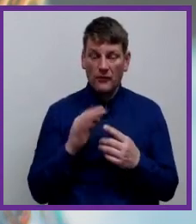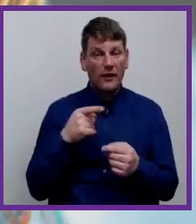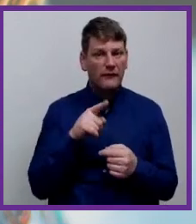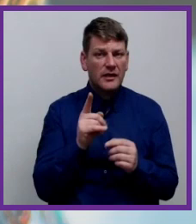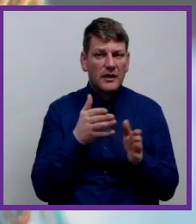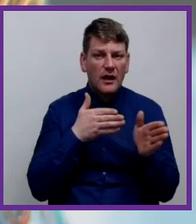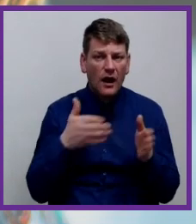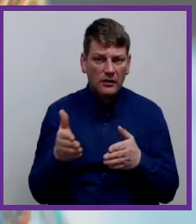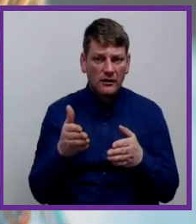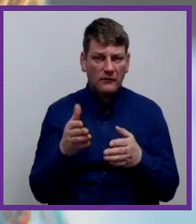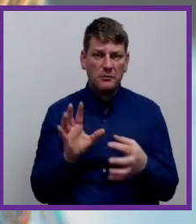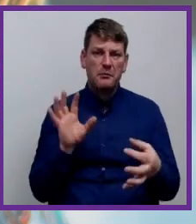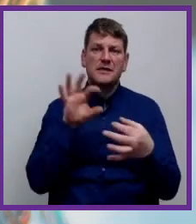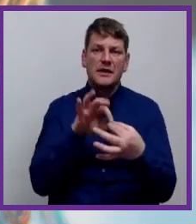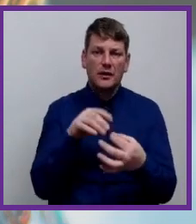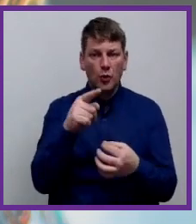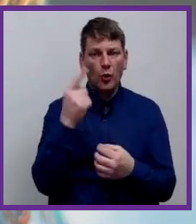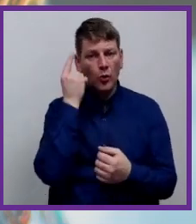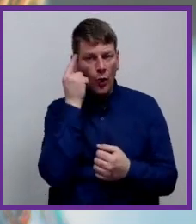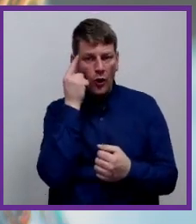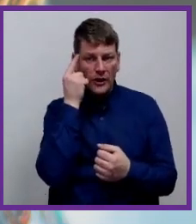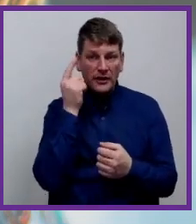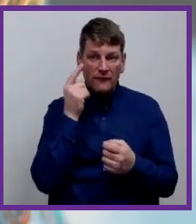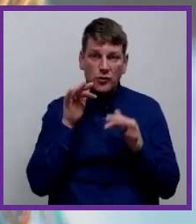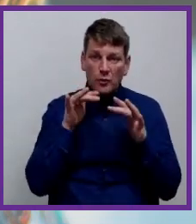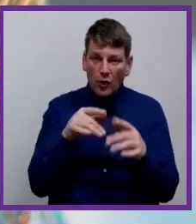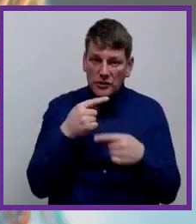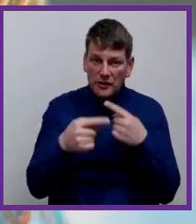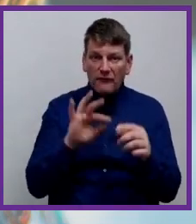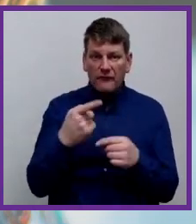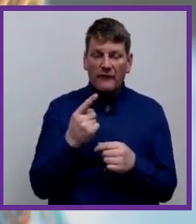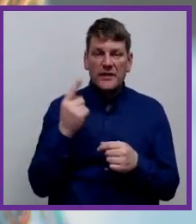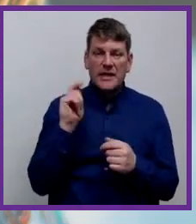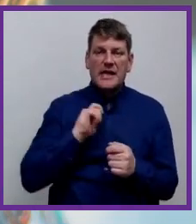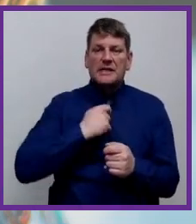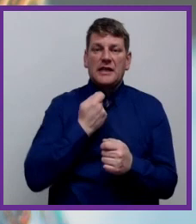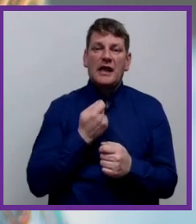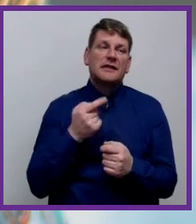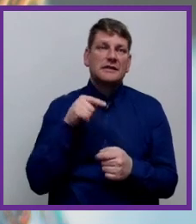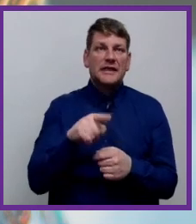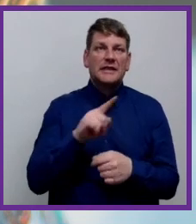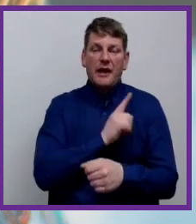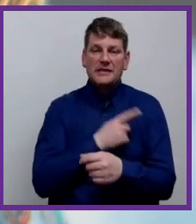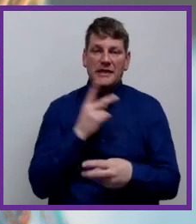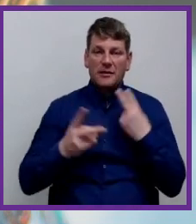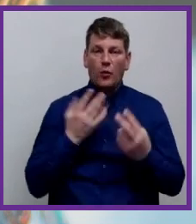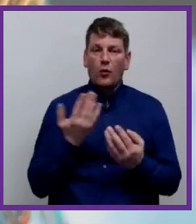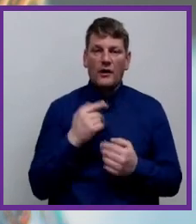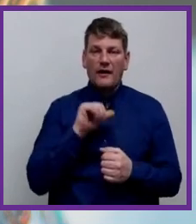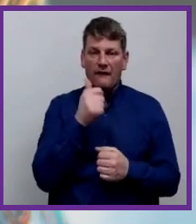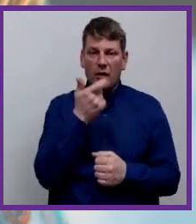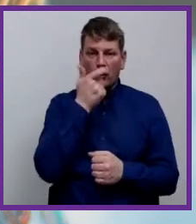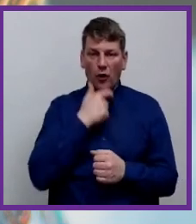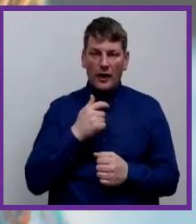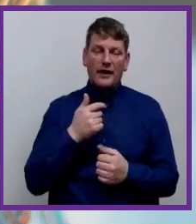gatavi pieslēgt šos te domāšanas kognitīvas procesus, ja viņos ieslēdz tik spēcīgas emocijas, kuras viņi nespēja tolerēt, nespēja